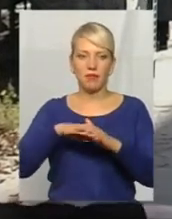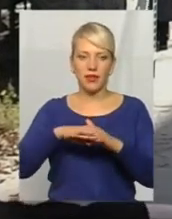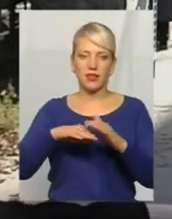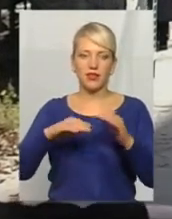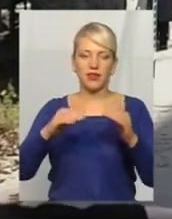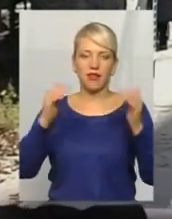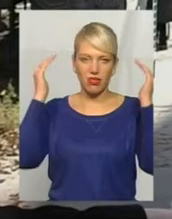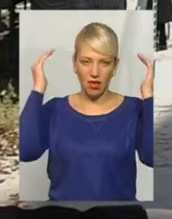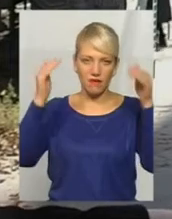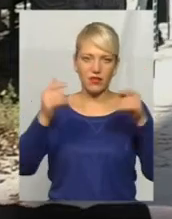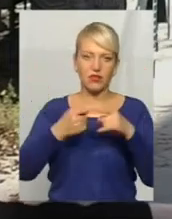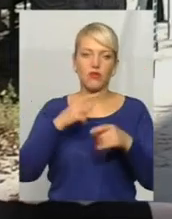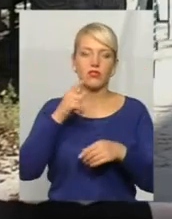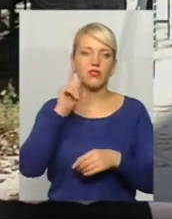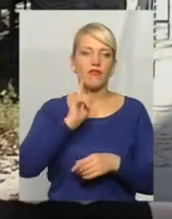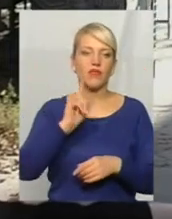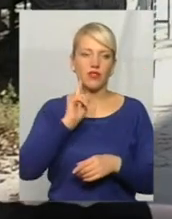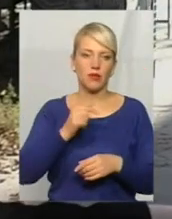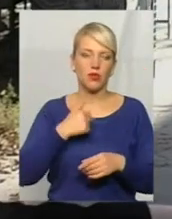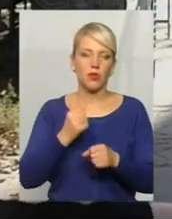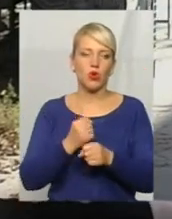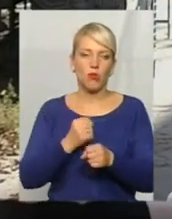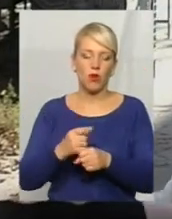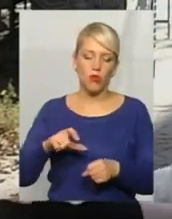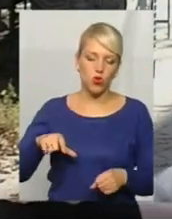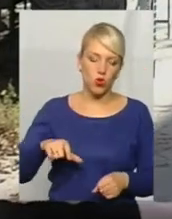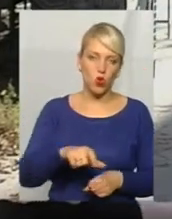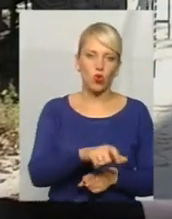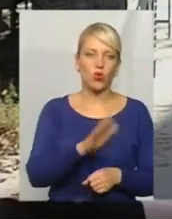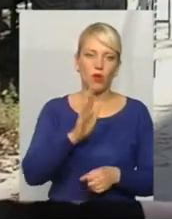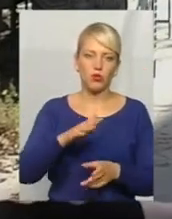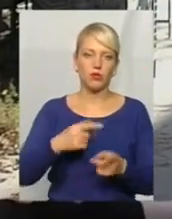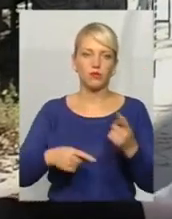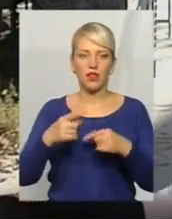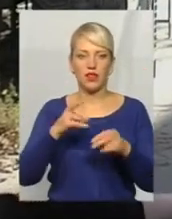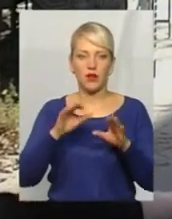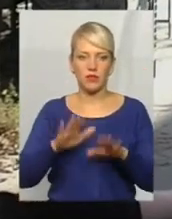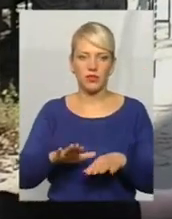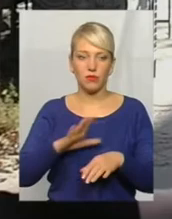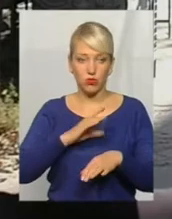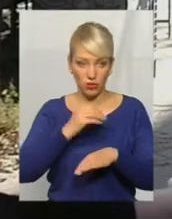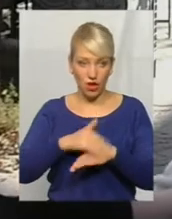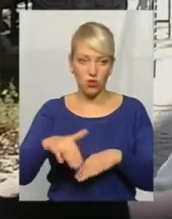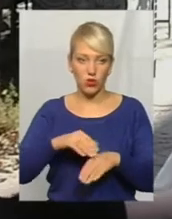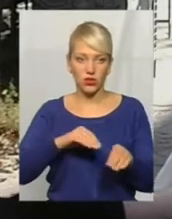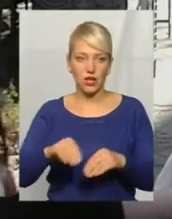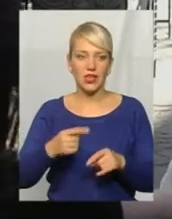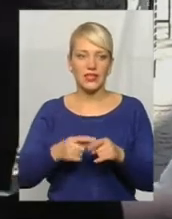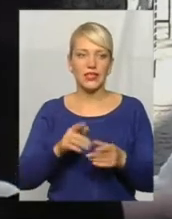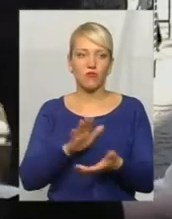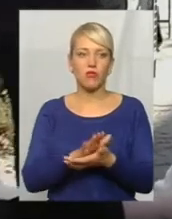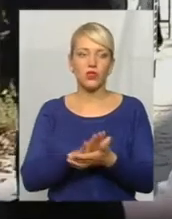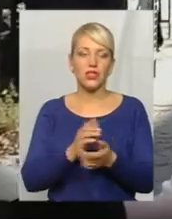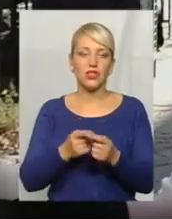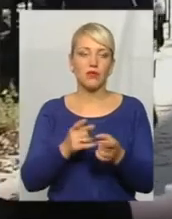що це таке? Це временно, робимо дорогу, а потім поставимо на місце. Я кажу, то стояло на дорозі. Ця мусорка, це